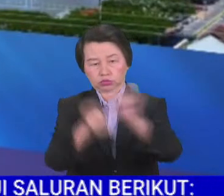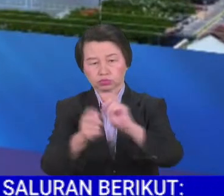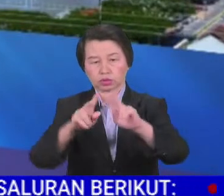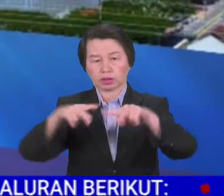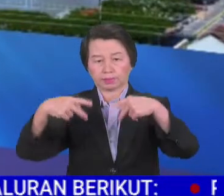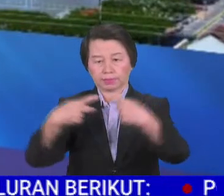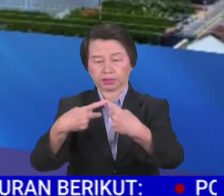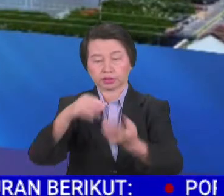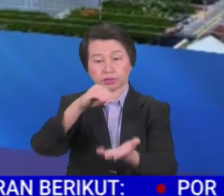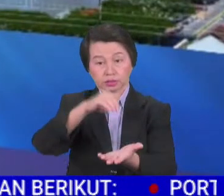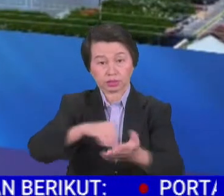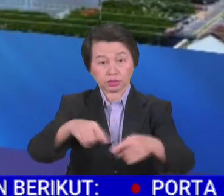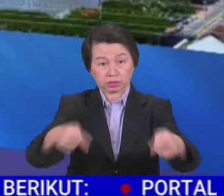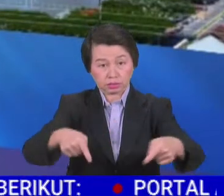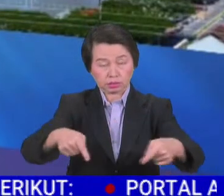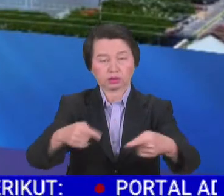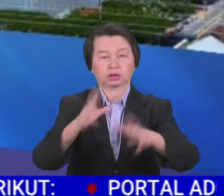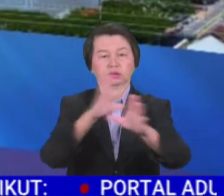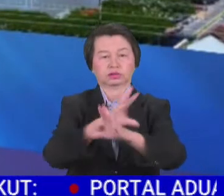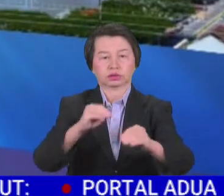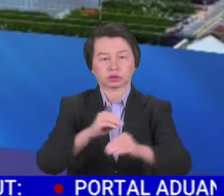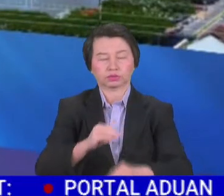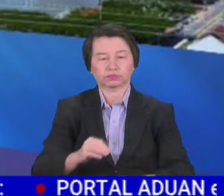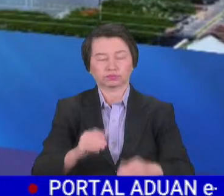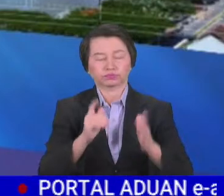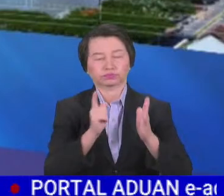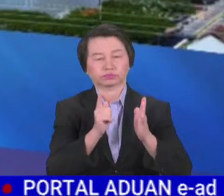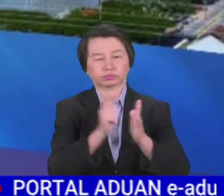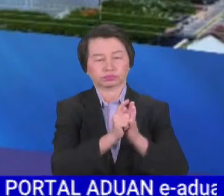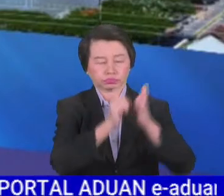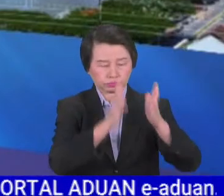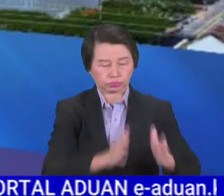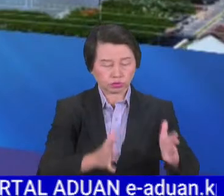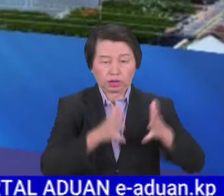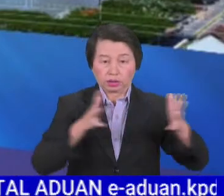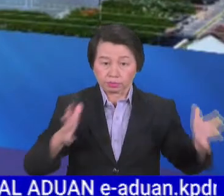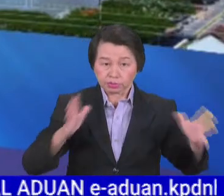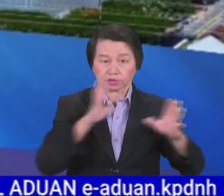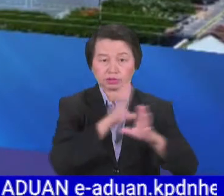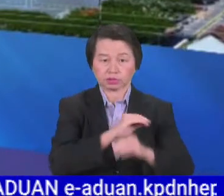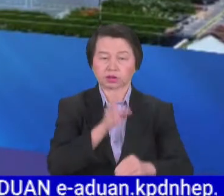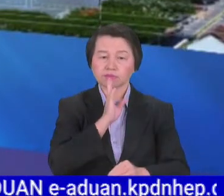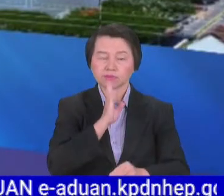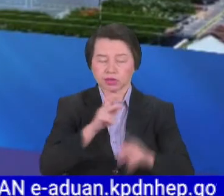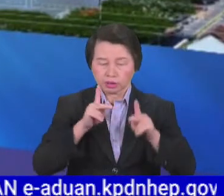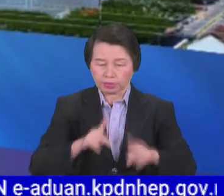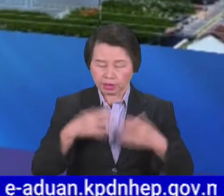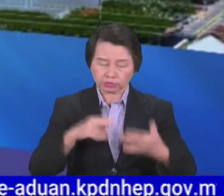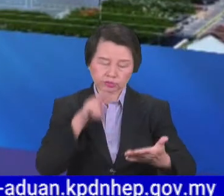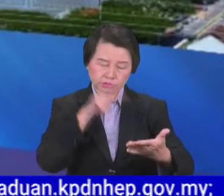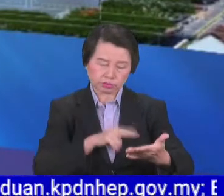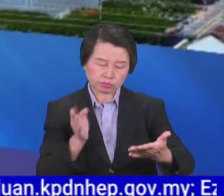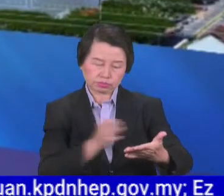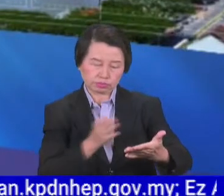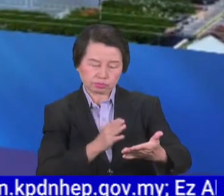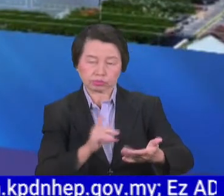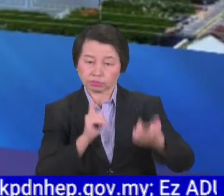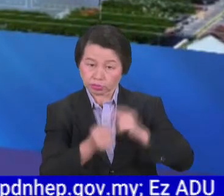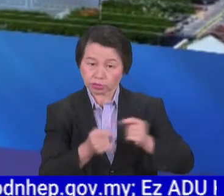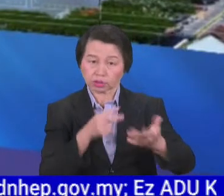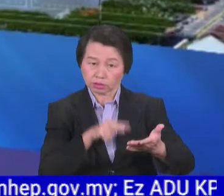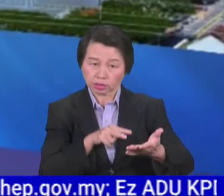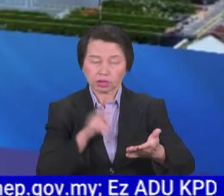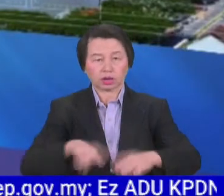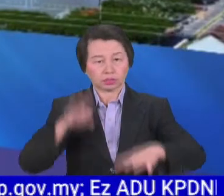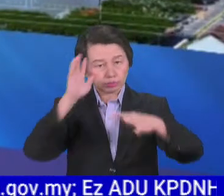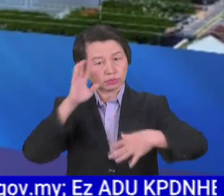parti di Sarawak. Peguam Besar Negeri Sarawak Datuk Seri Talat Mahmud Abdul Rashid berkata pihaknya sudah melihat pindaan tersebut